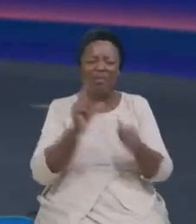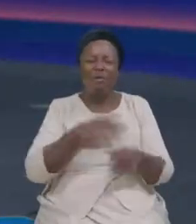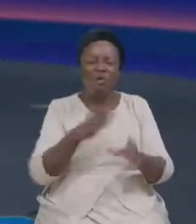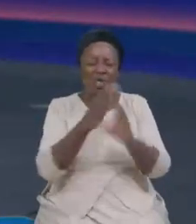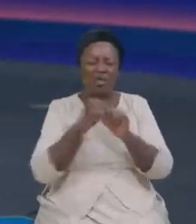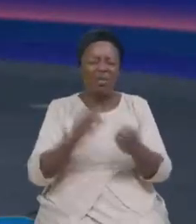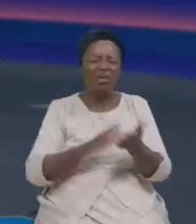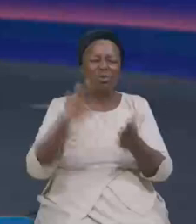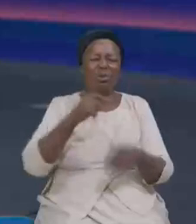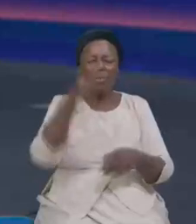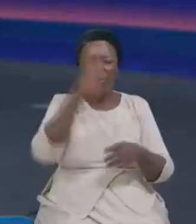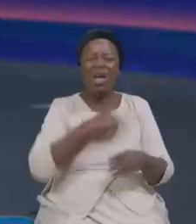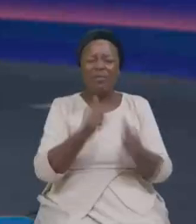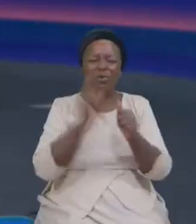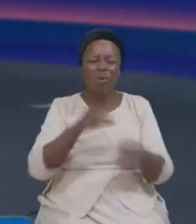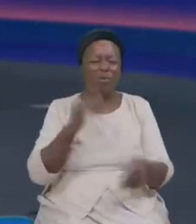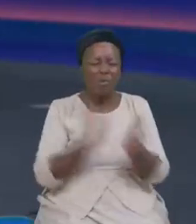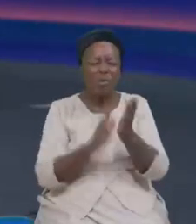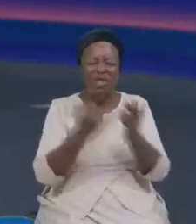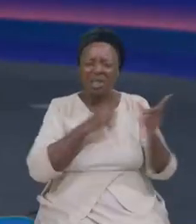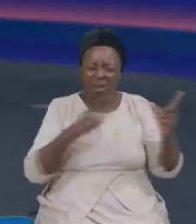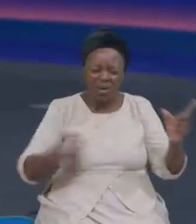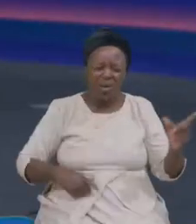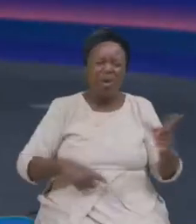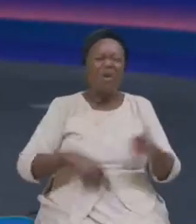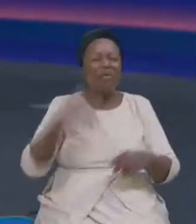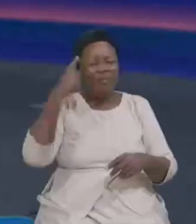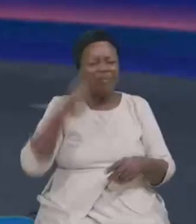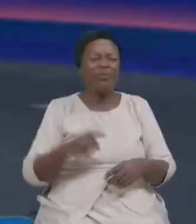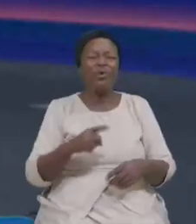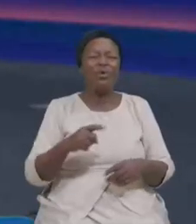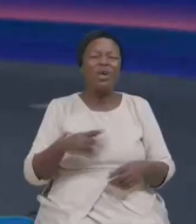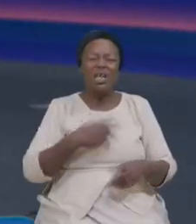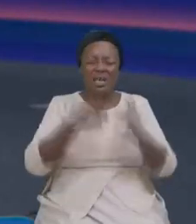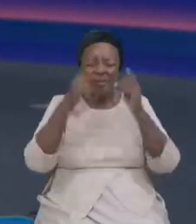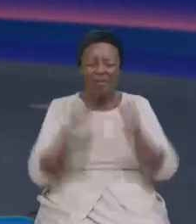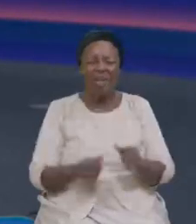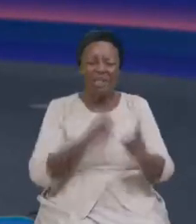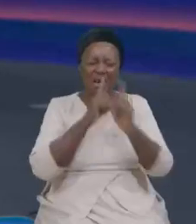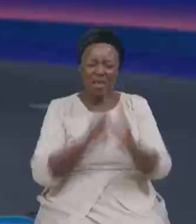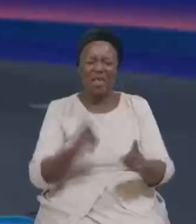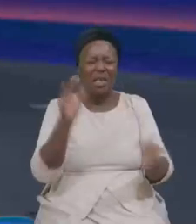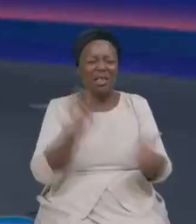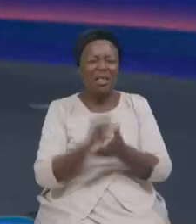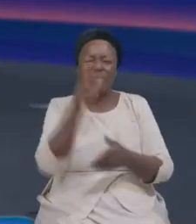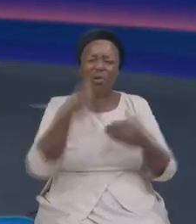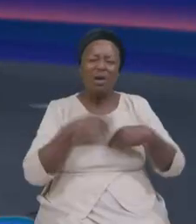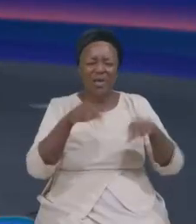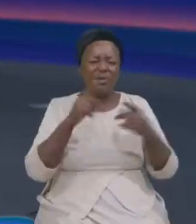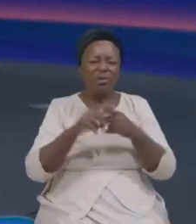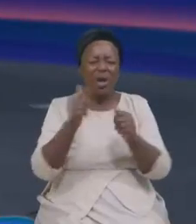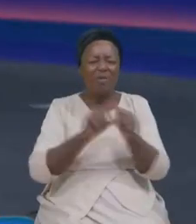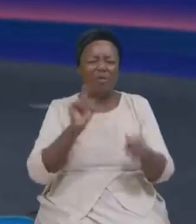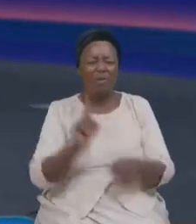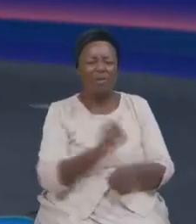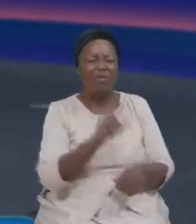que chacun loue le Seigneur pour l'exaucement rapide que tu as donné à chacun aujourd'hui au